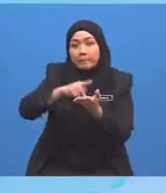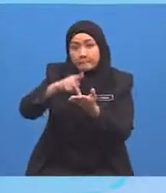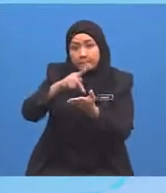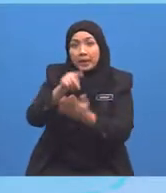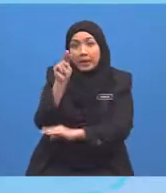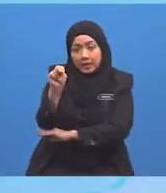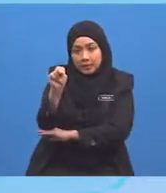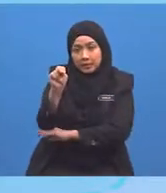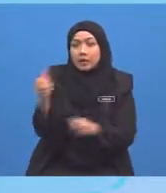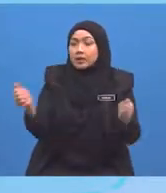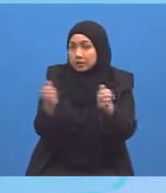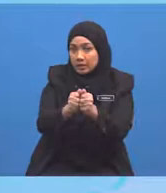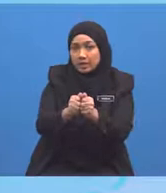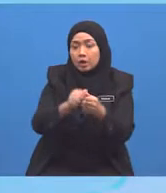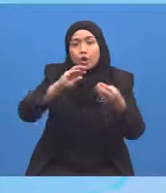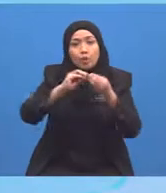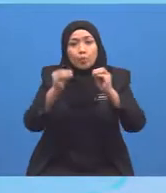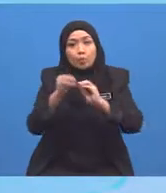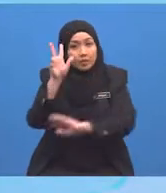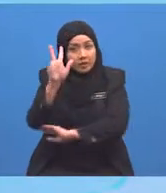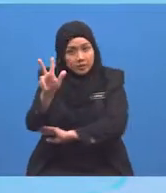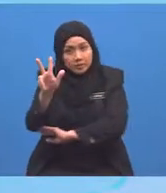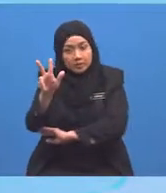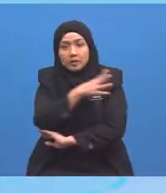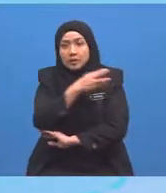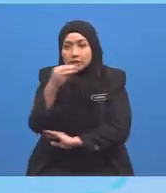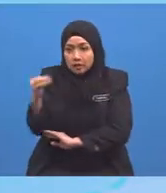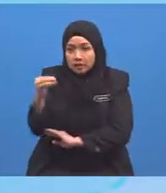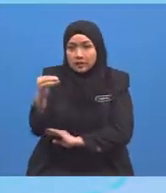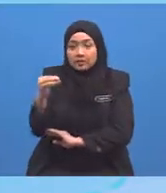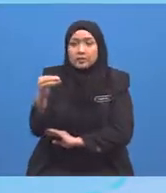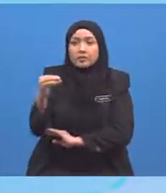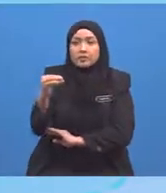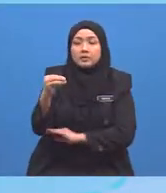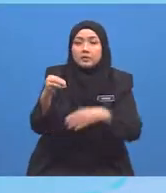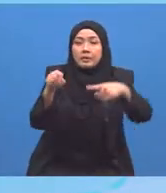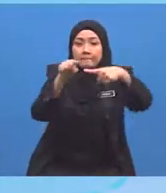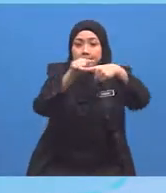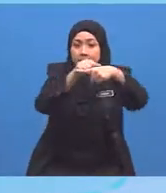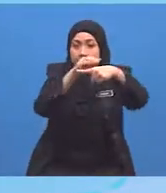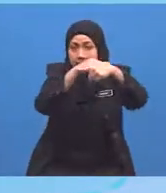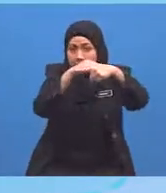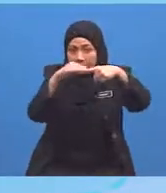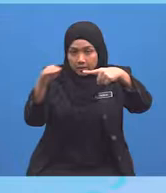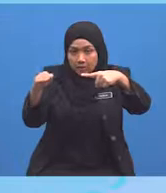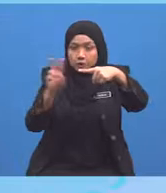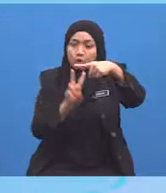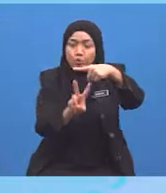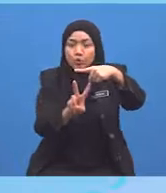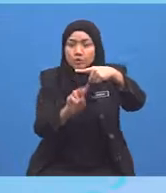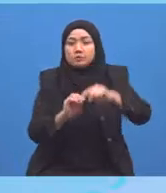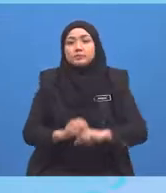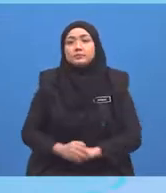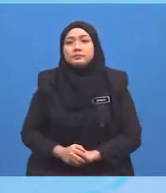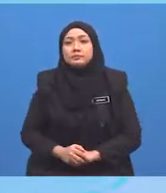adalah bersamaan dengan bilangan sisi n didarab dengan hasil